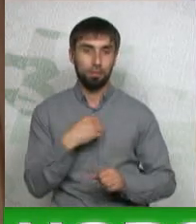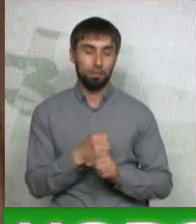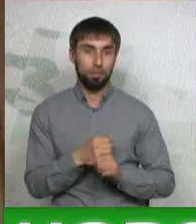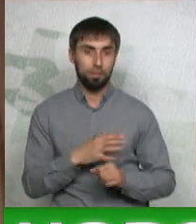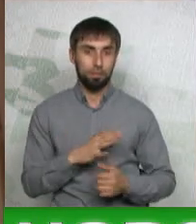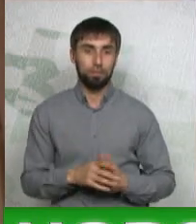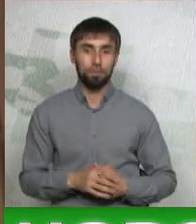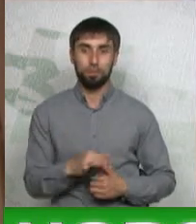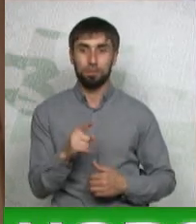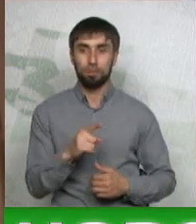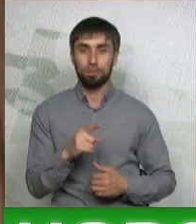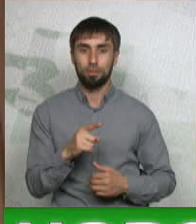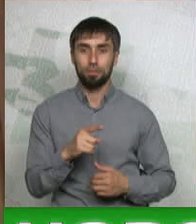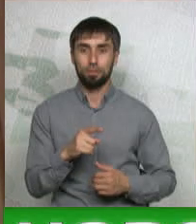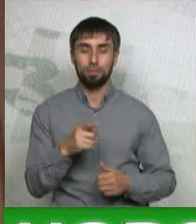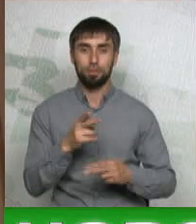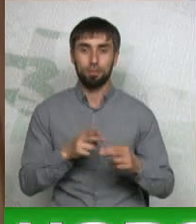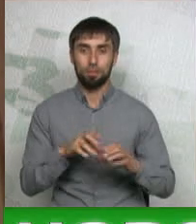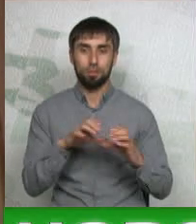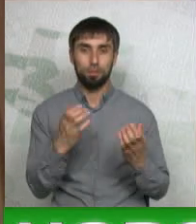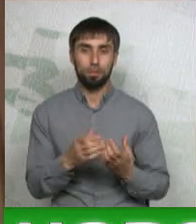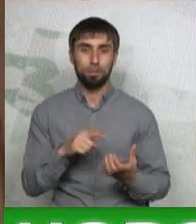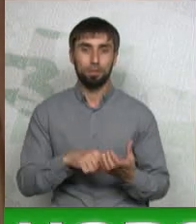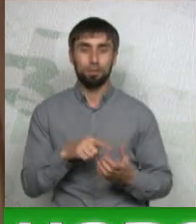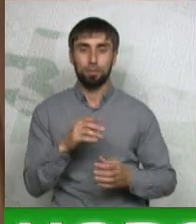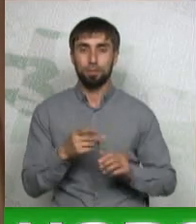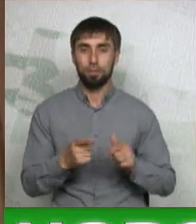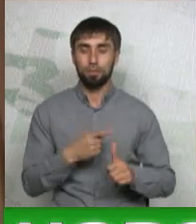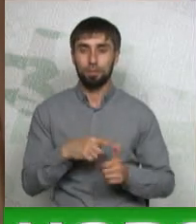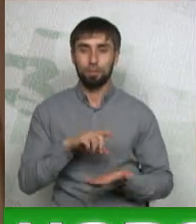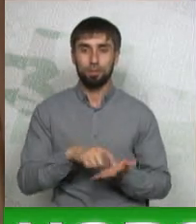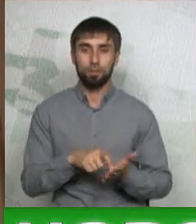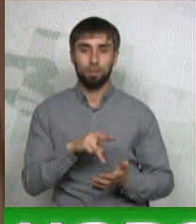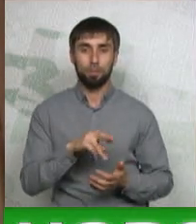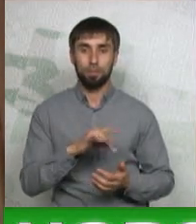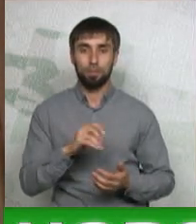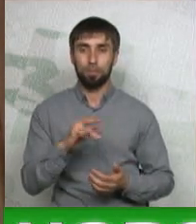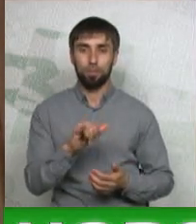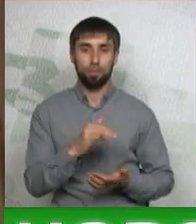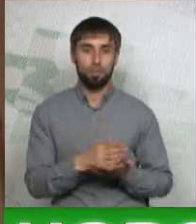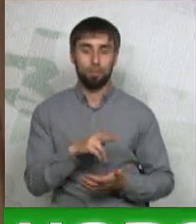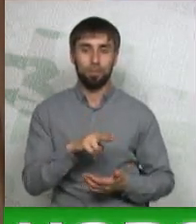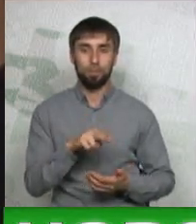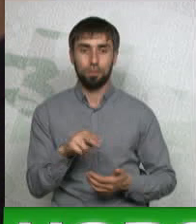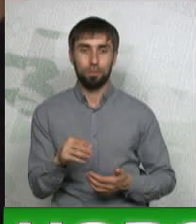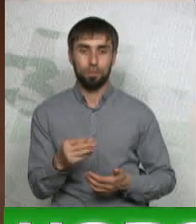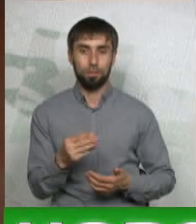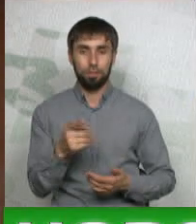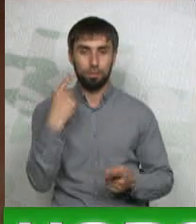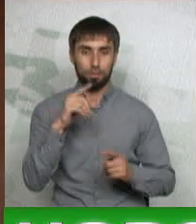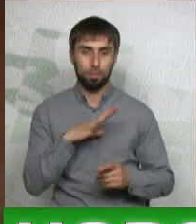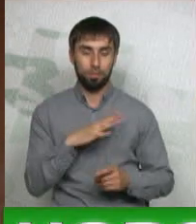там коробка печенья железный. Вот я зародился, идея вот так сделать папаша. Вот у него такой же магазин, вот так приходят